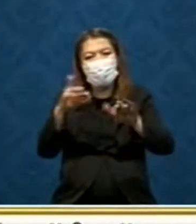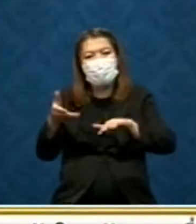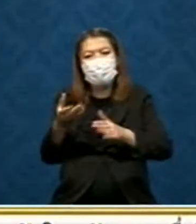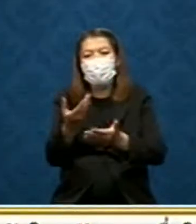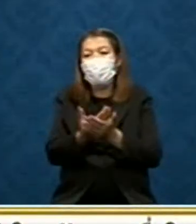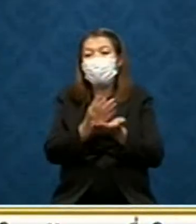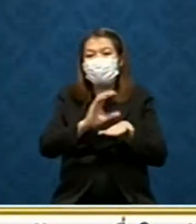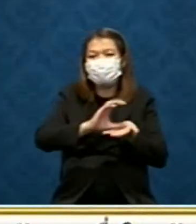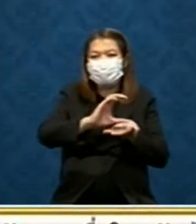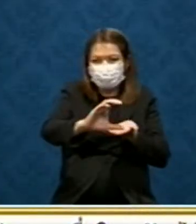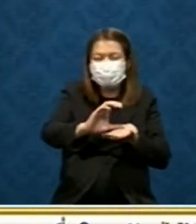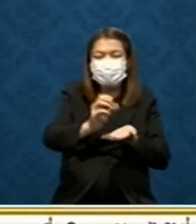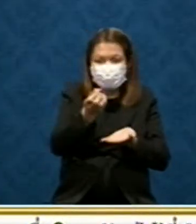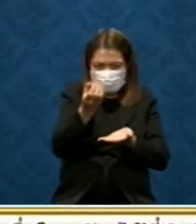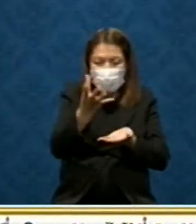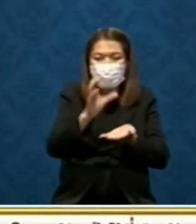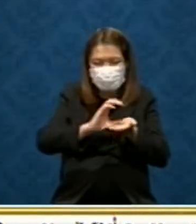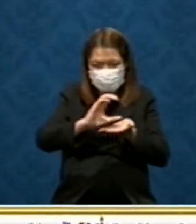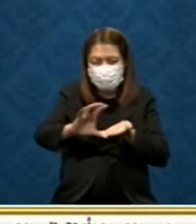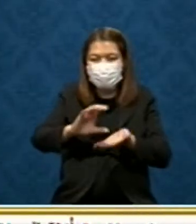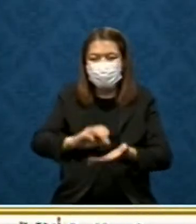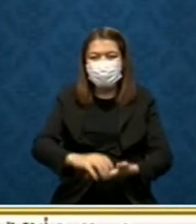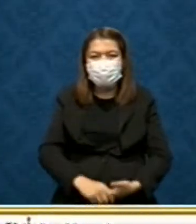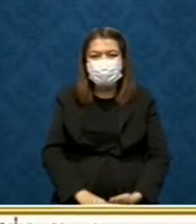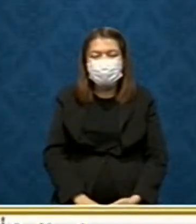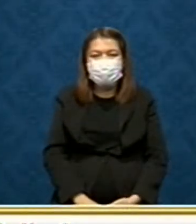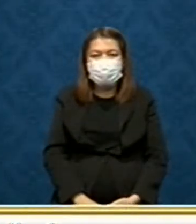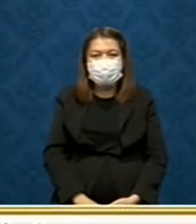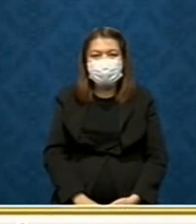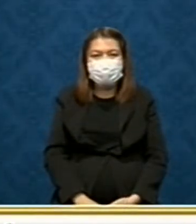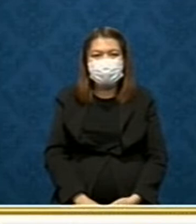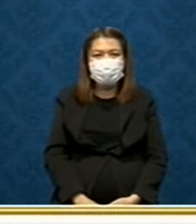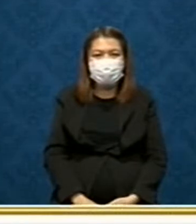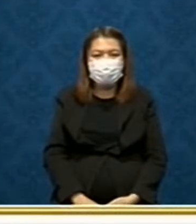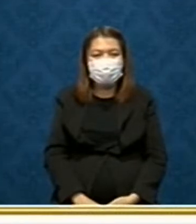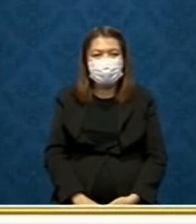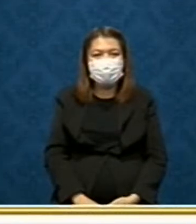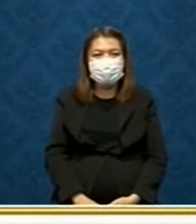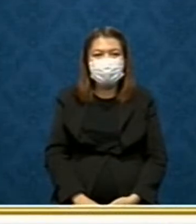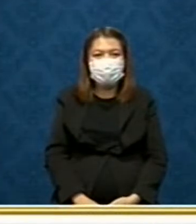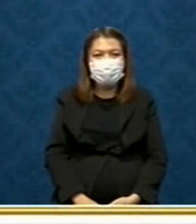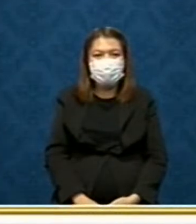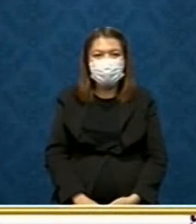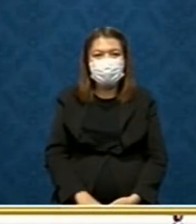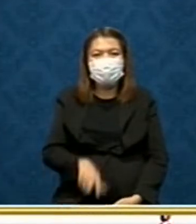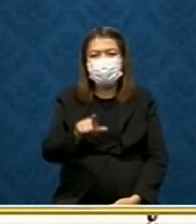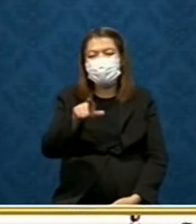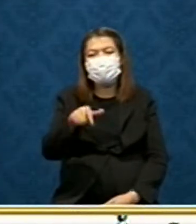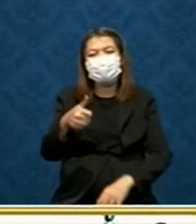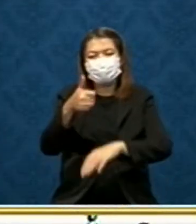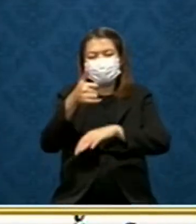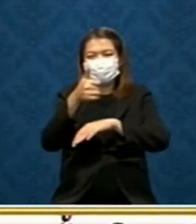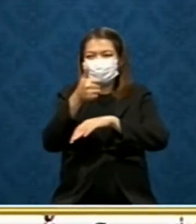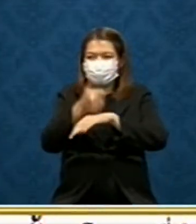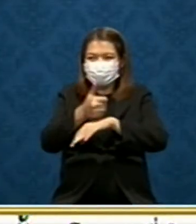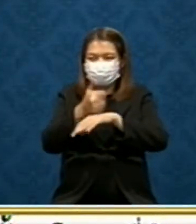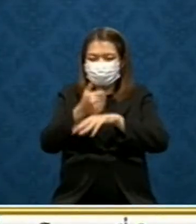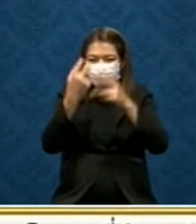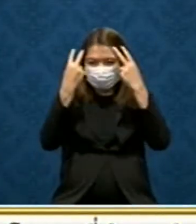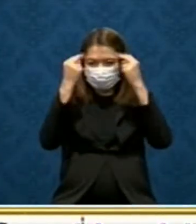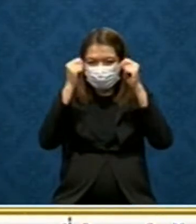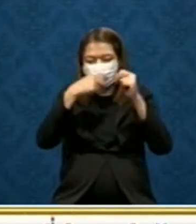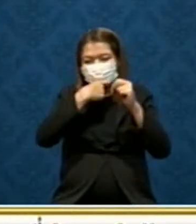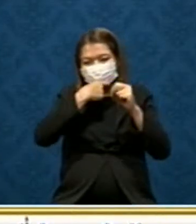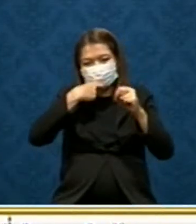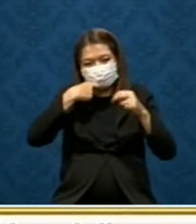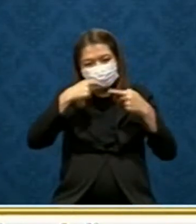างบไปใช้เยอะเพรฉนั้นท่านเข้ามาอีก ก็แดงว่าแ